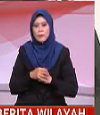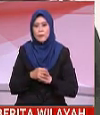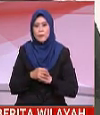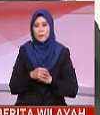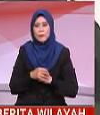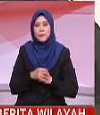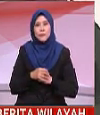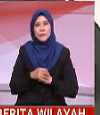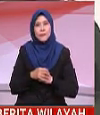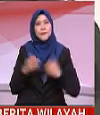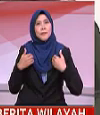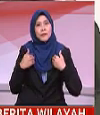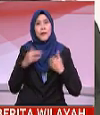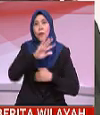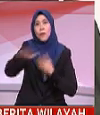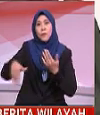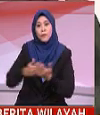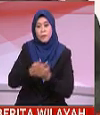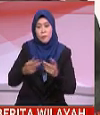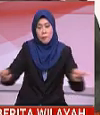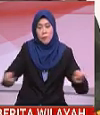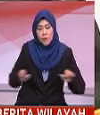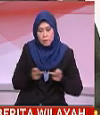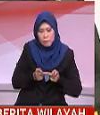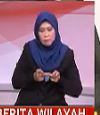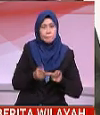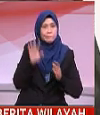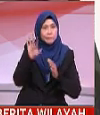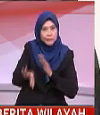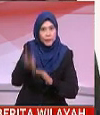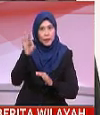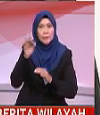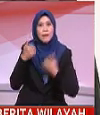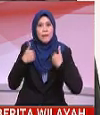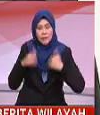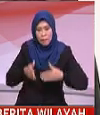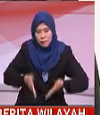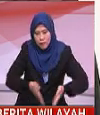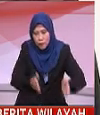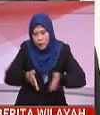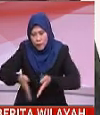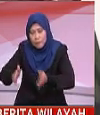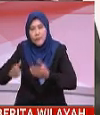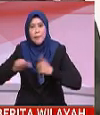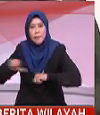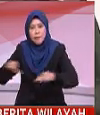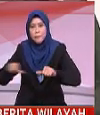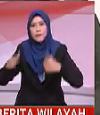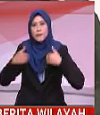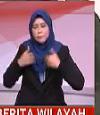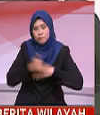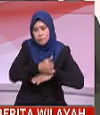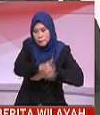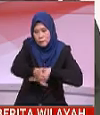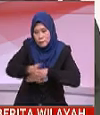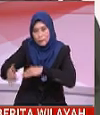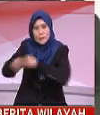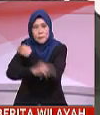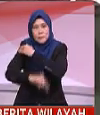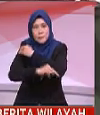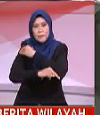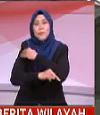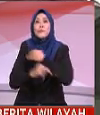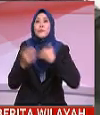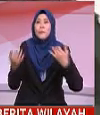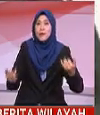Pelaga. Semua kawasan itu telah dikenal pasti mempunyai laluan aktif dengan aktiviti rentas sempadan. SSC